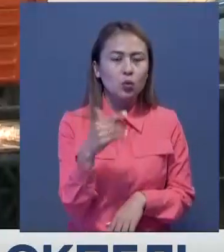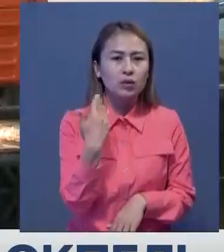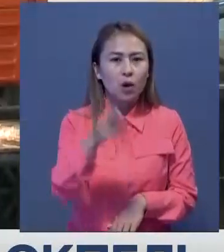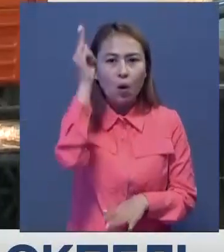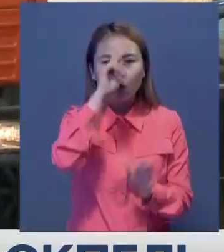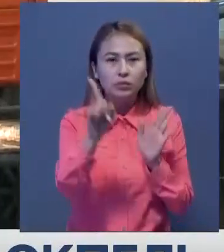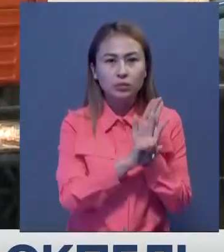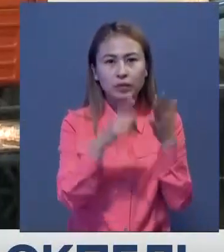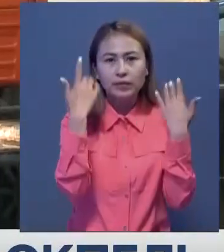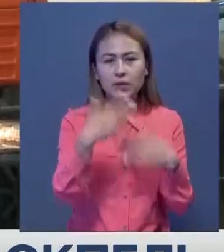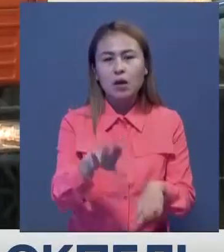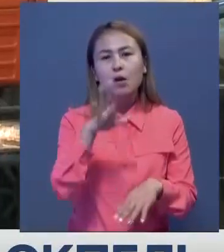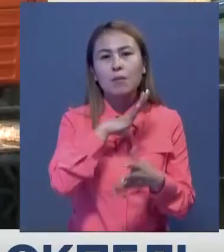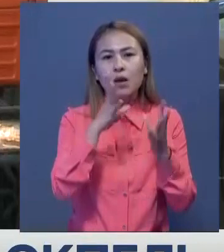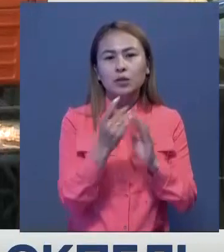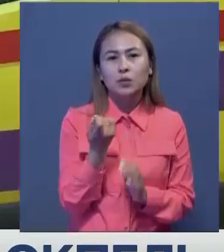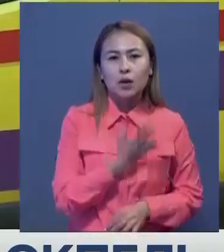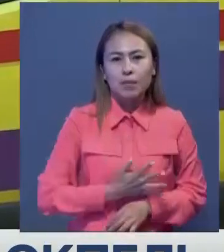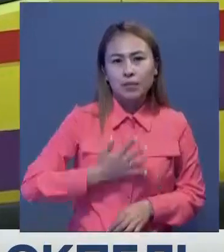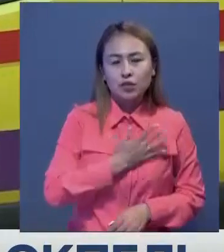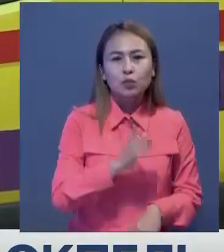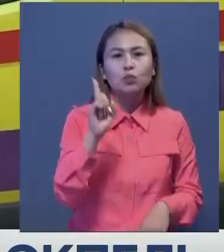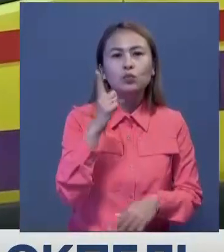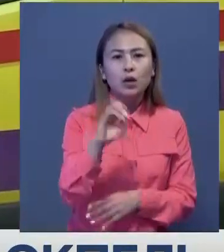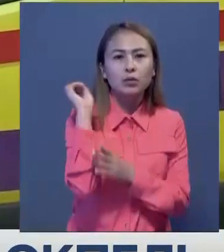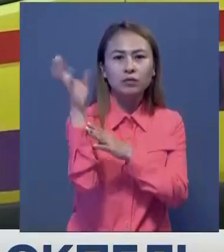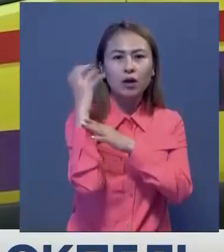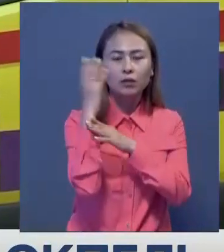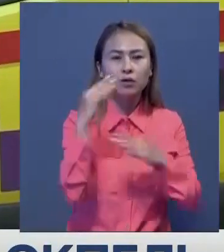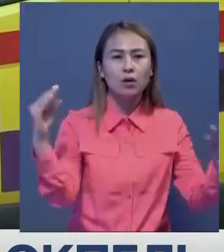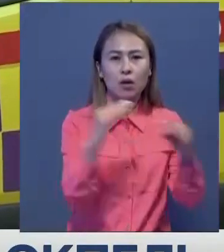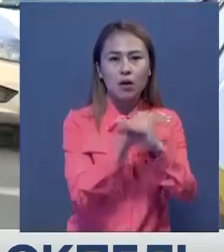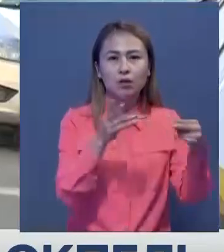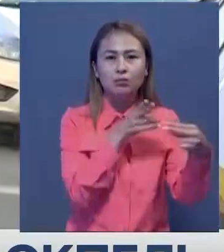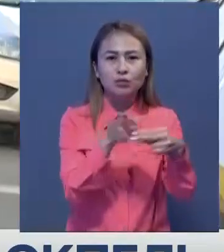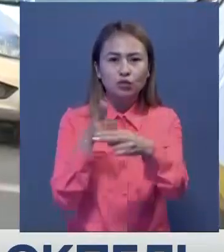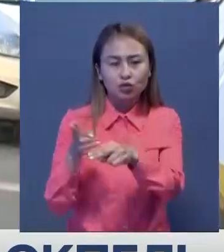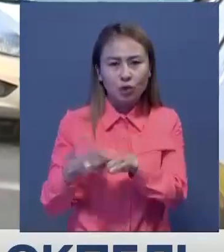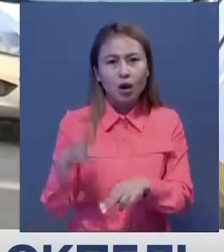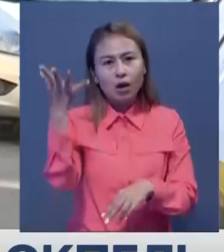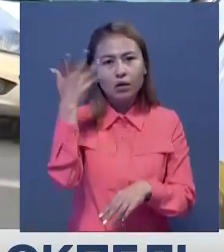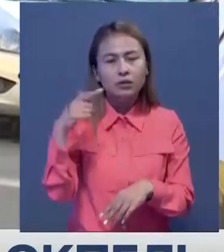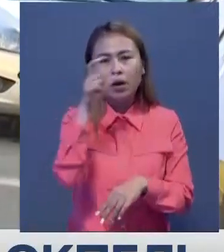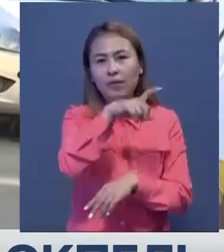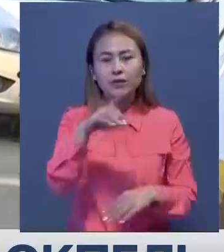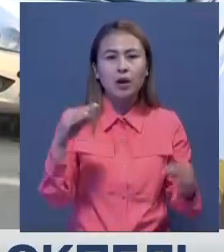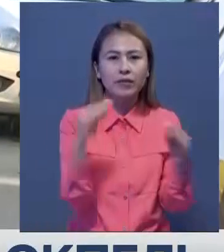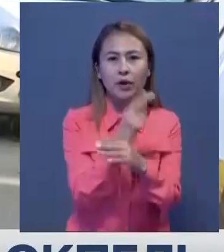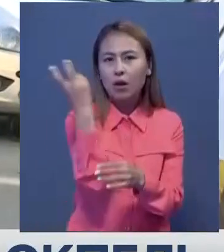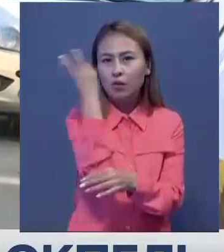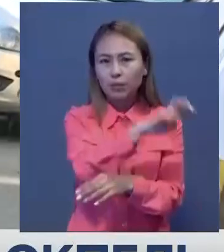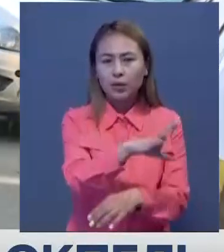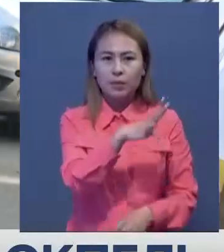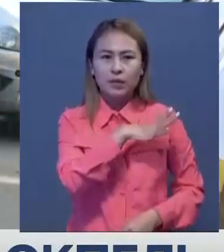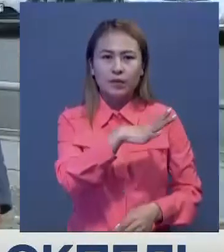ордасына жіберсем, сананы уайым билейді. Себебі жедел жәрдем көлігі жолды бөгеп, аулаға келе жатқан автомобильді көрмей